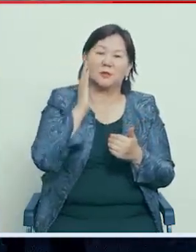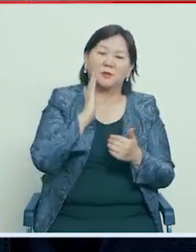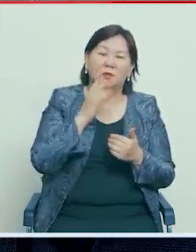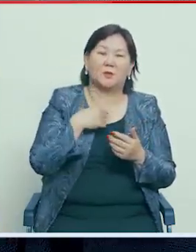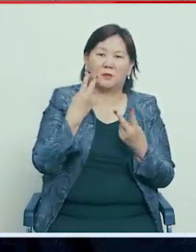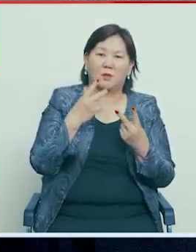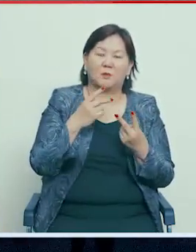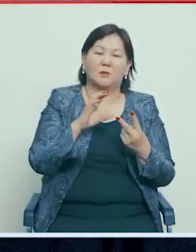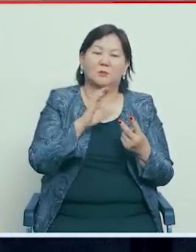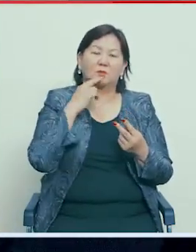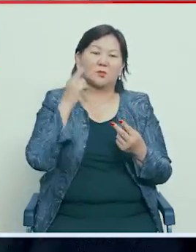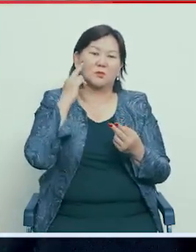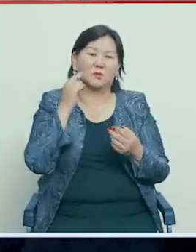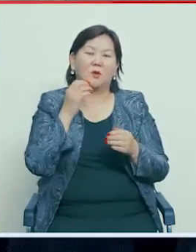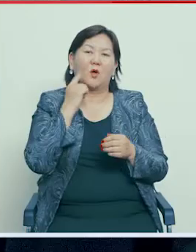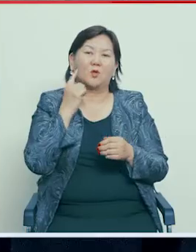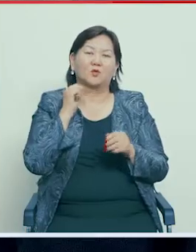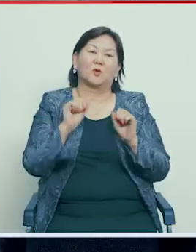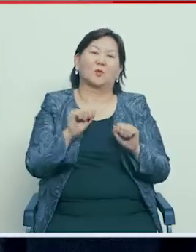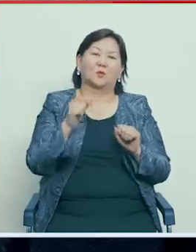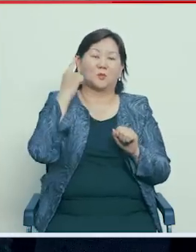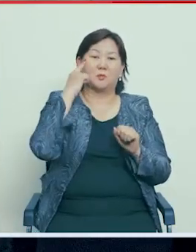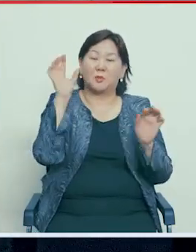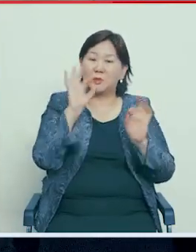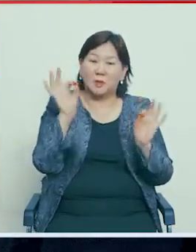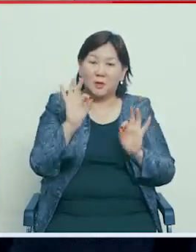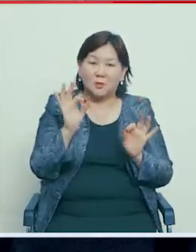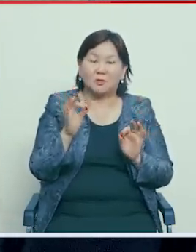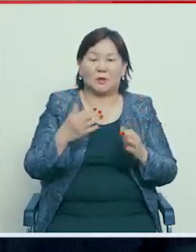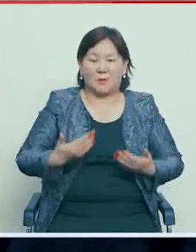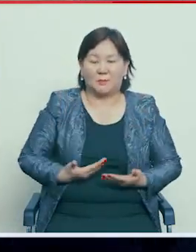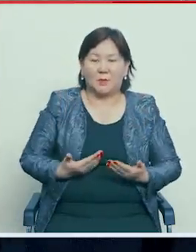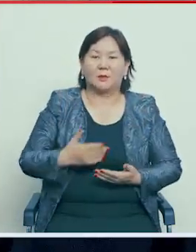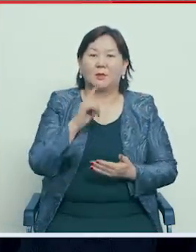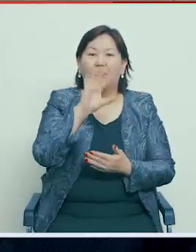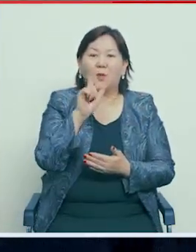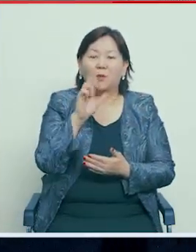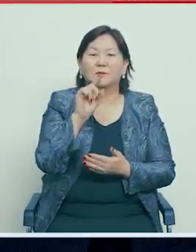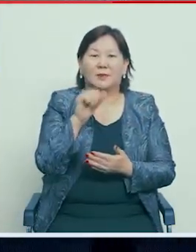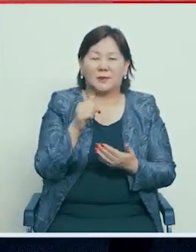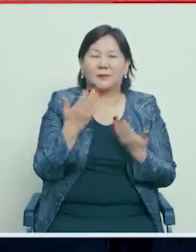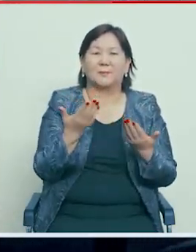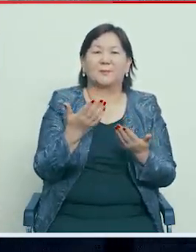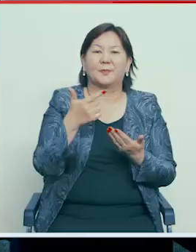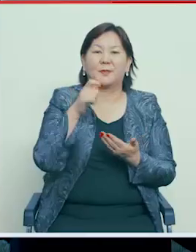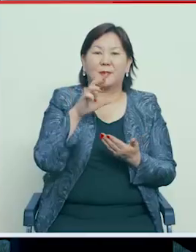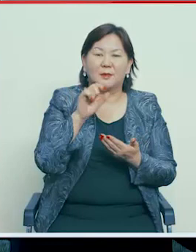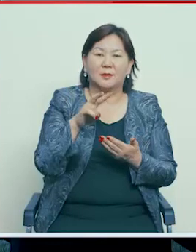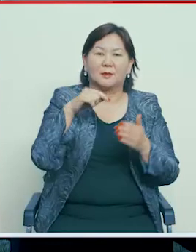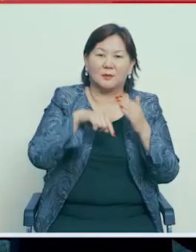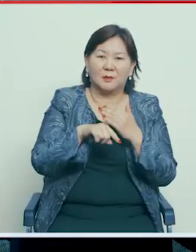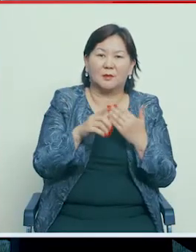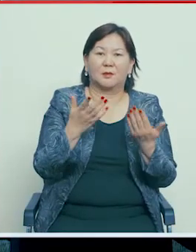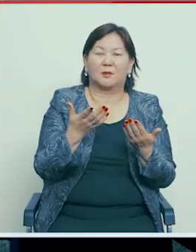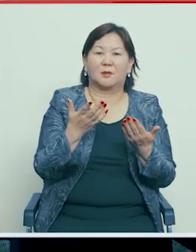одоо сонсголтын бэрхшээлтэй охинтой болчихноо гэж мэдээгүй л ирсэн бид нар бол энэ амьдралын хувь заяас тийм үстэй гэтэл энэ дээр